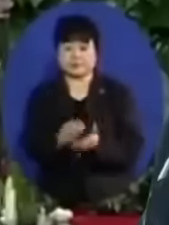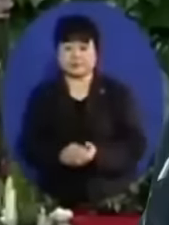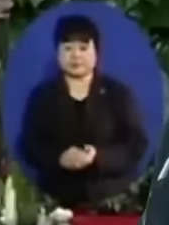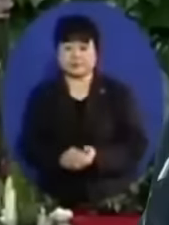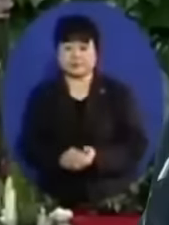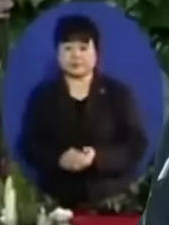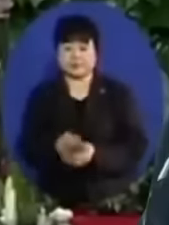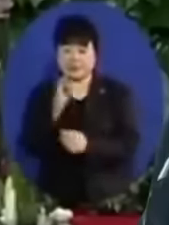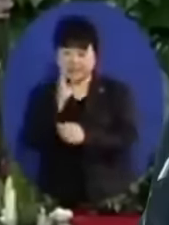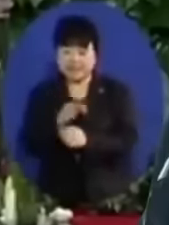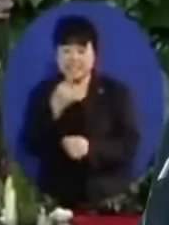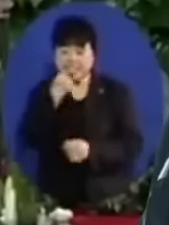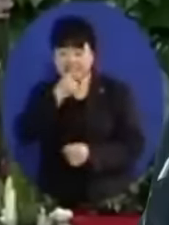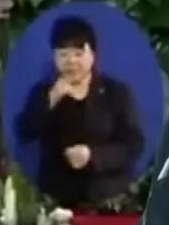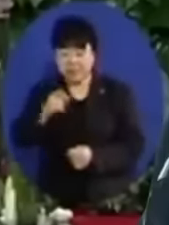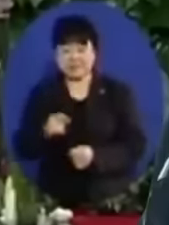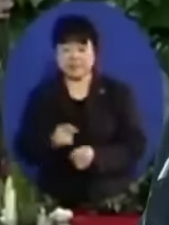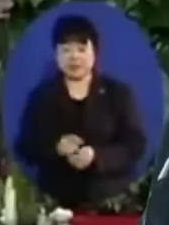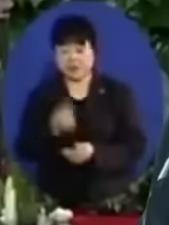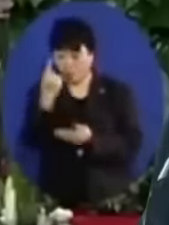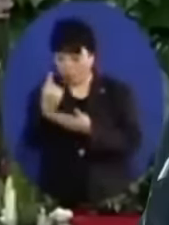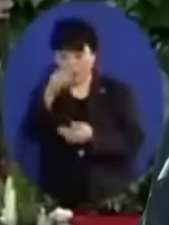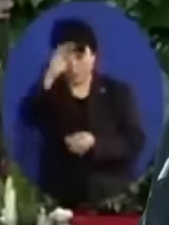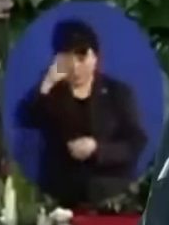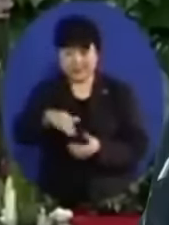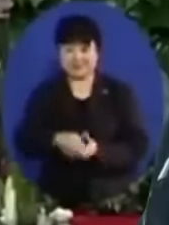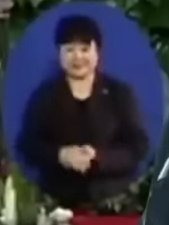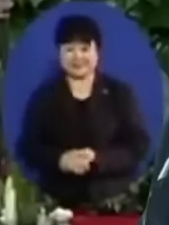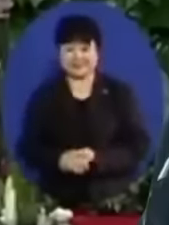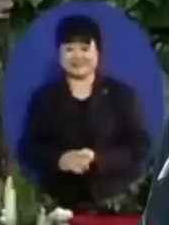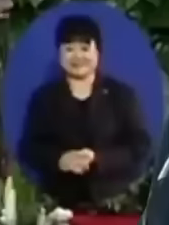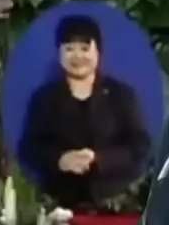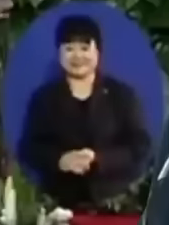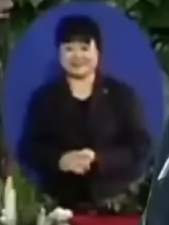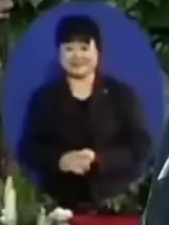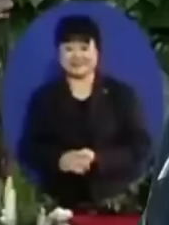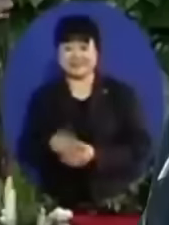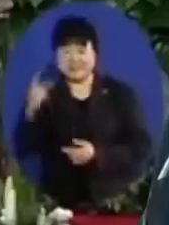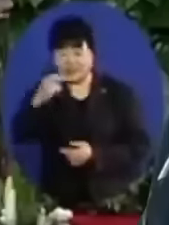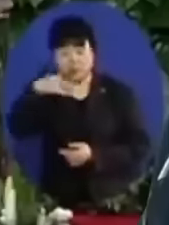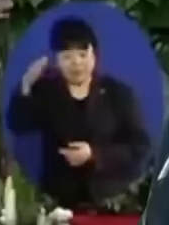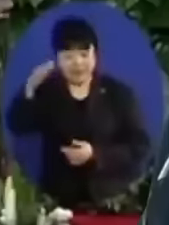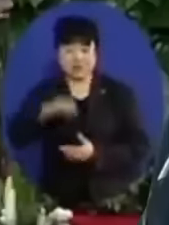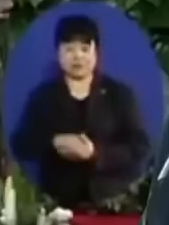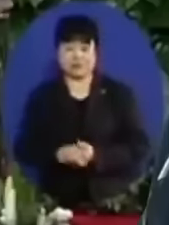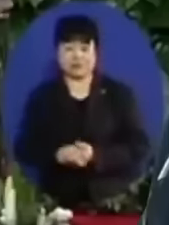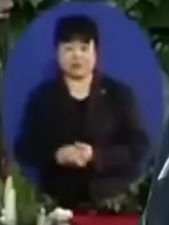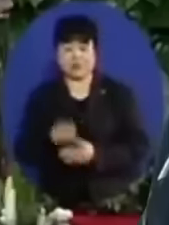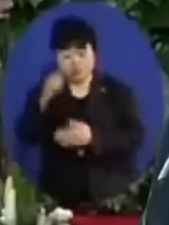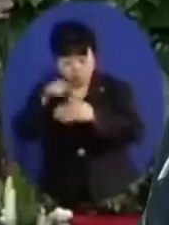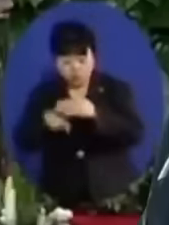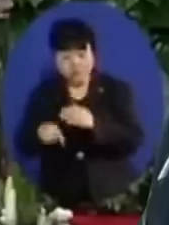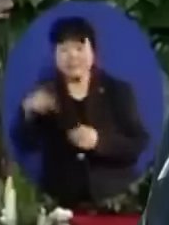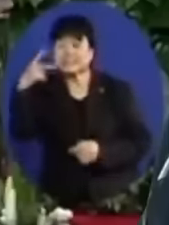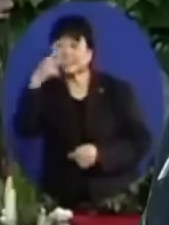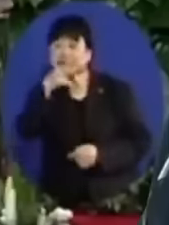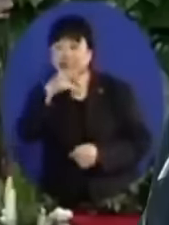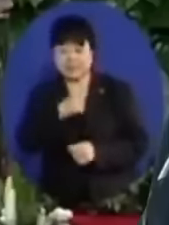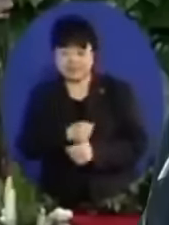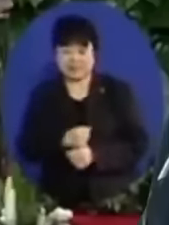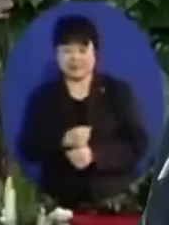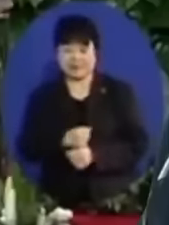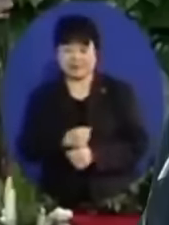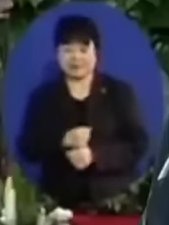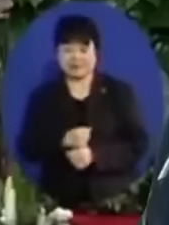한 권 사고 연필을 여러 개 사서 오라고 가져왔기 이걸 가지고 기도문에 올라가서 굴 속에 들어가서 금식하면서